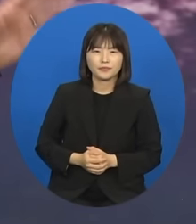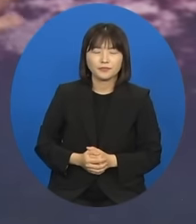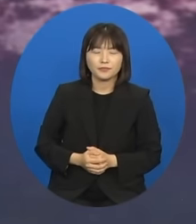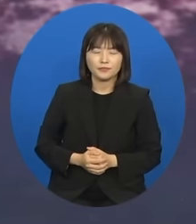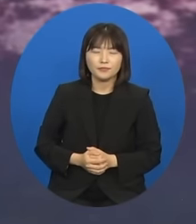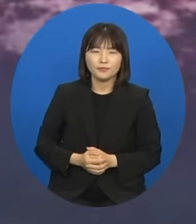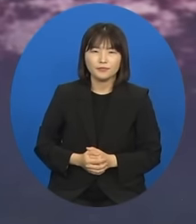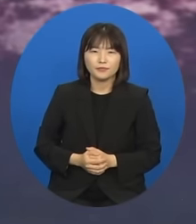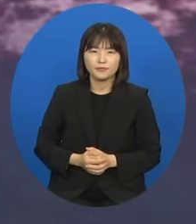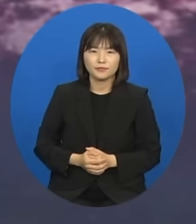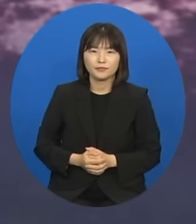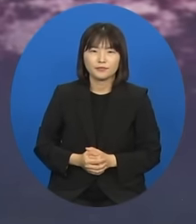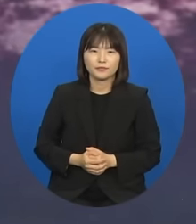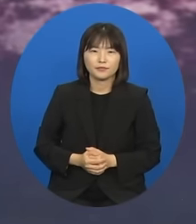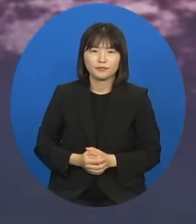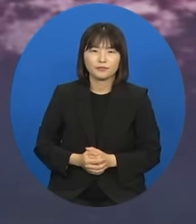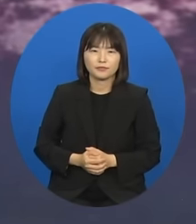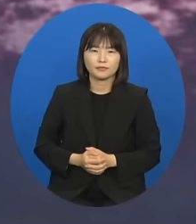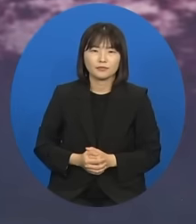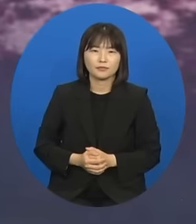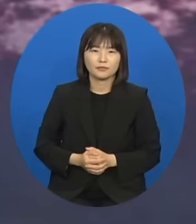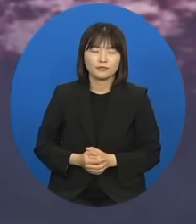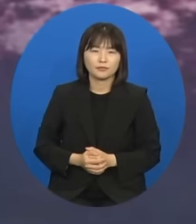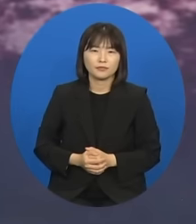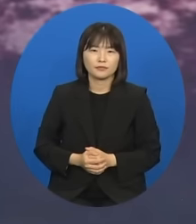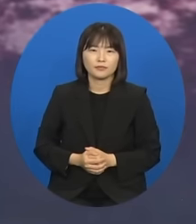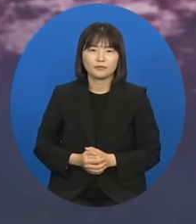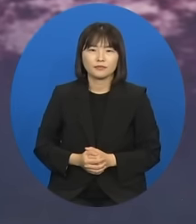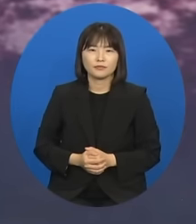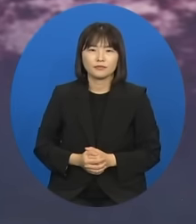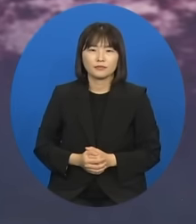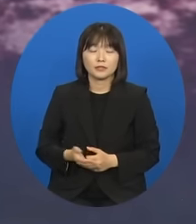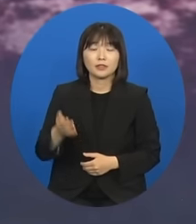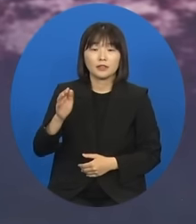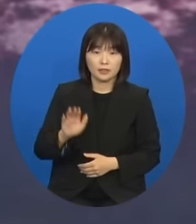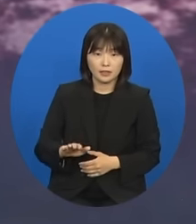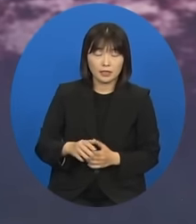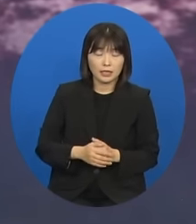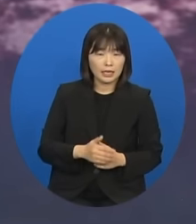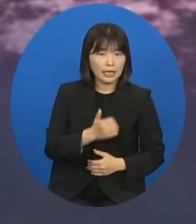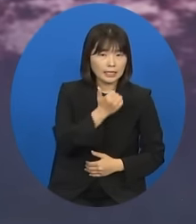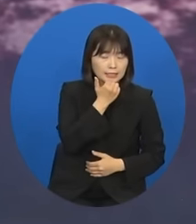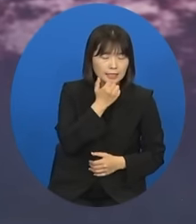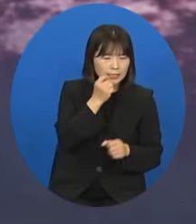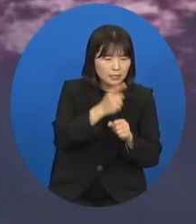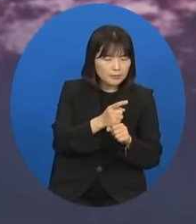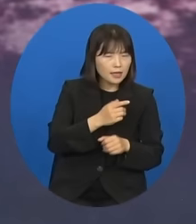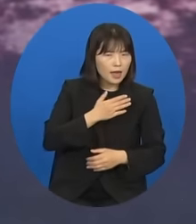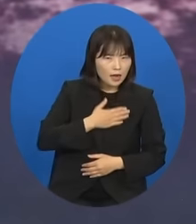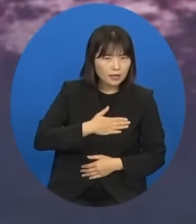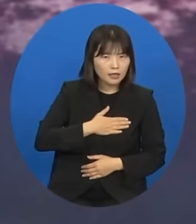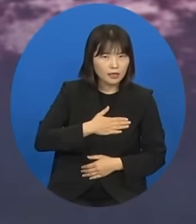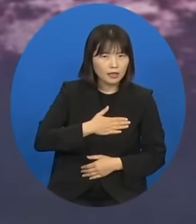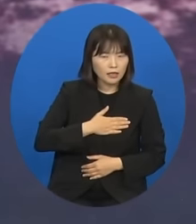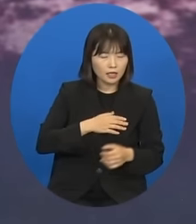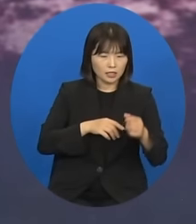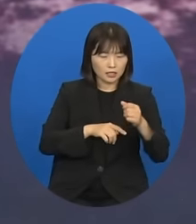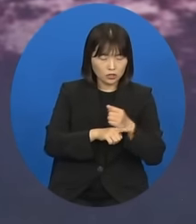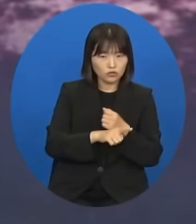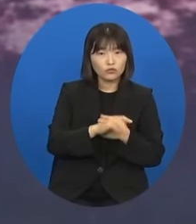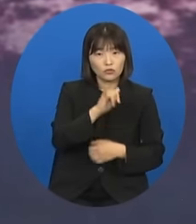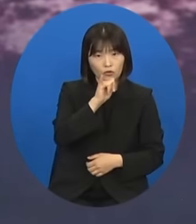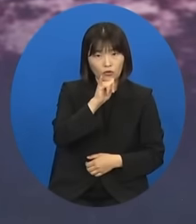없다라고 주장을 는 거거든요 그런데 이삭이 알았다고 하는 이유가 또한